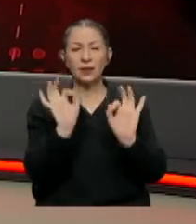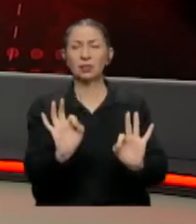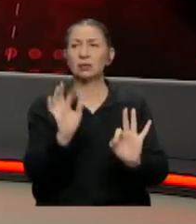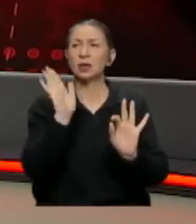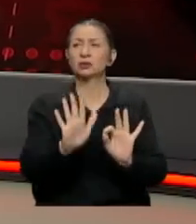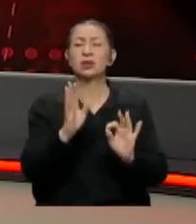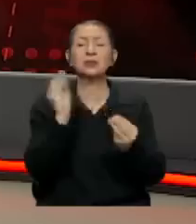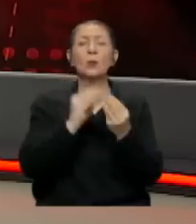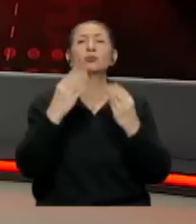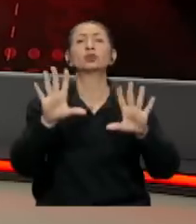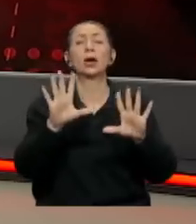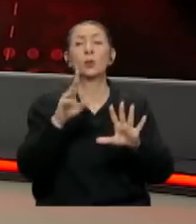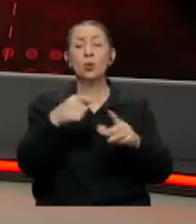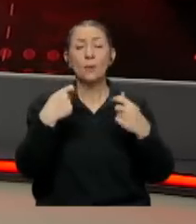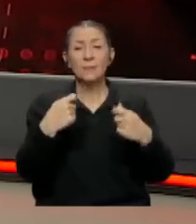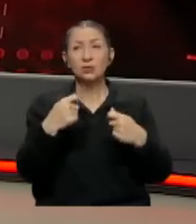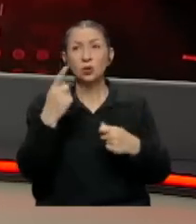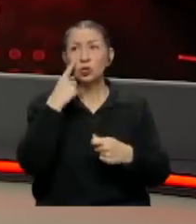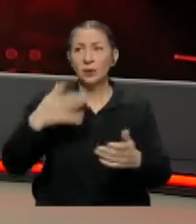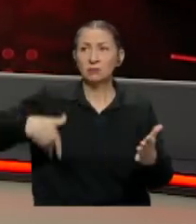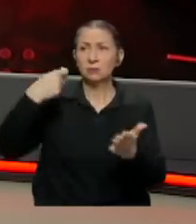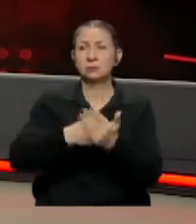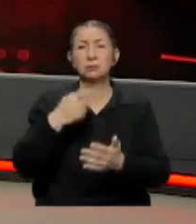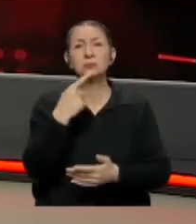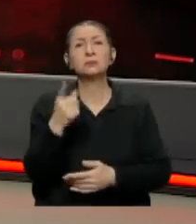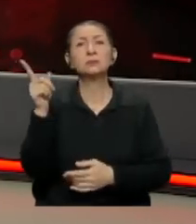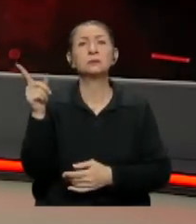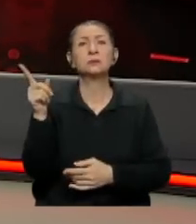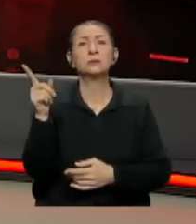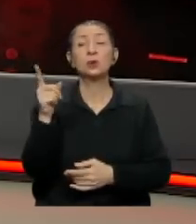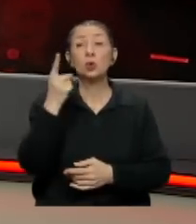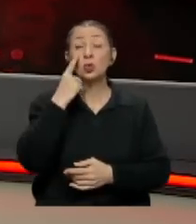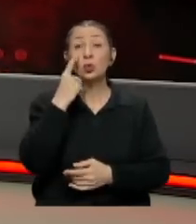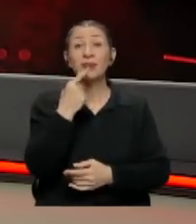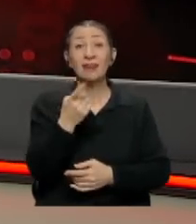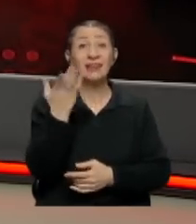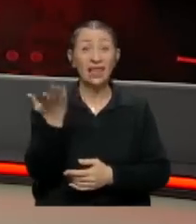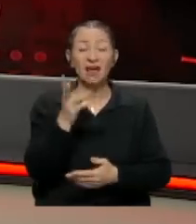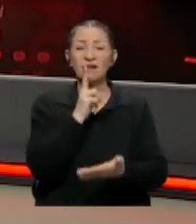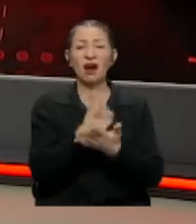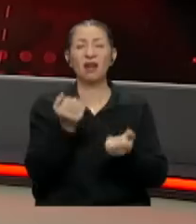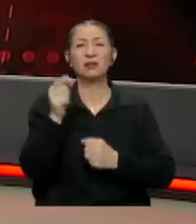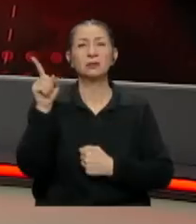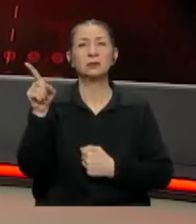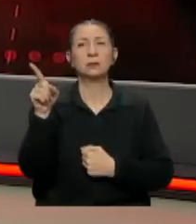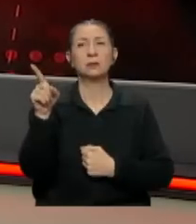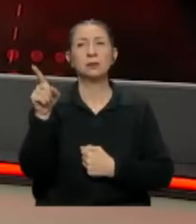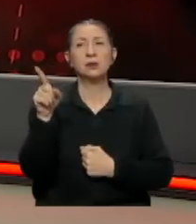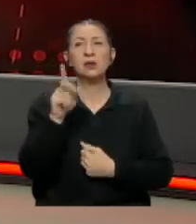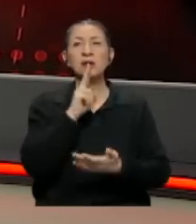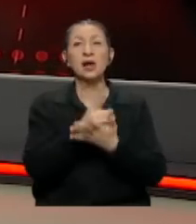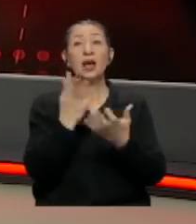sabitlenmiştir bunun maliyetini hükümet karşılayacaktır hükümet dediğin şey karar alır